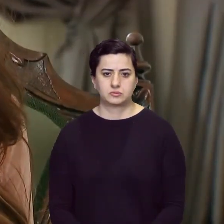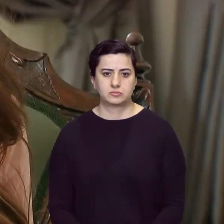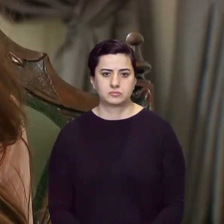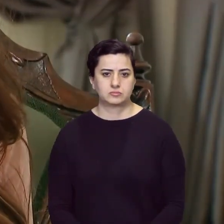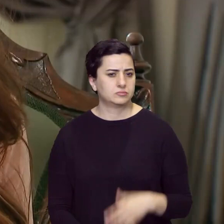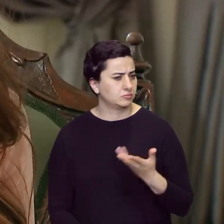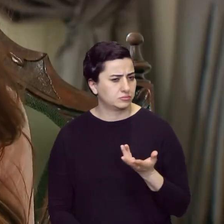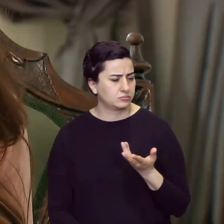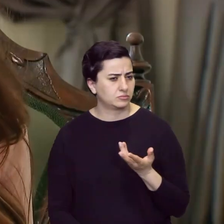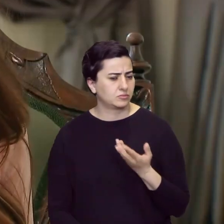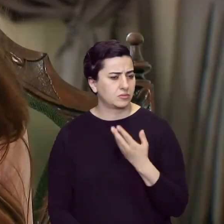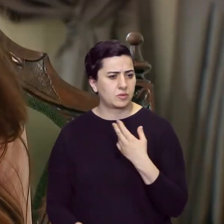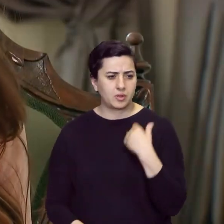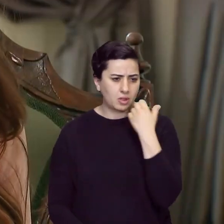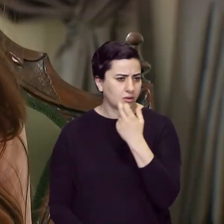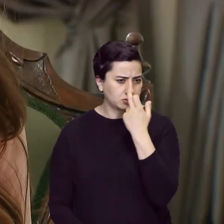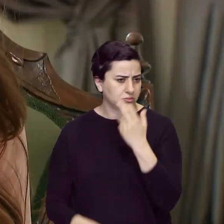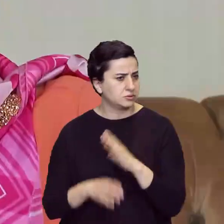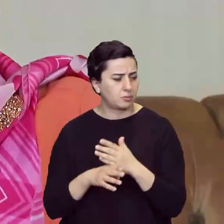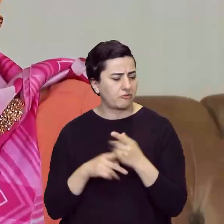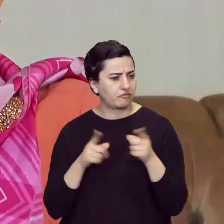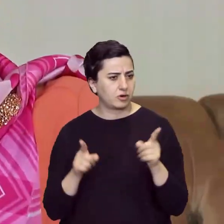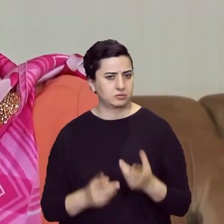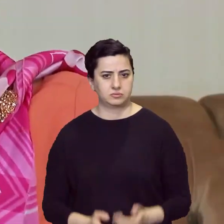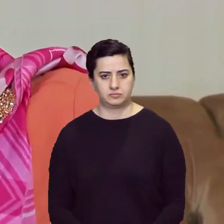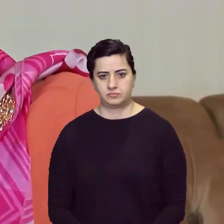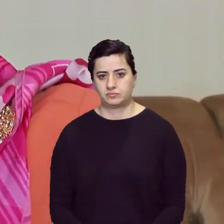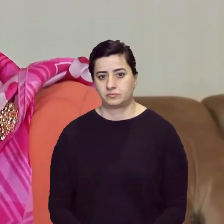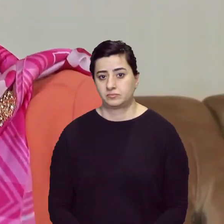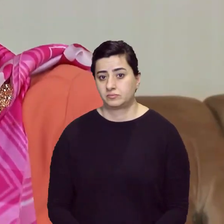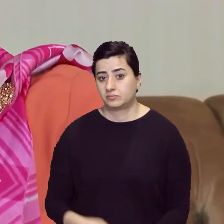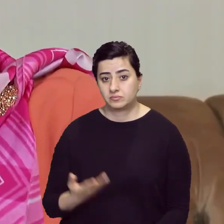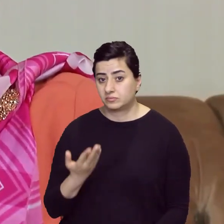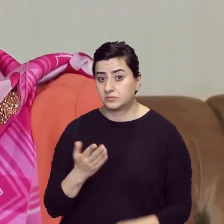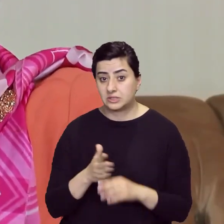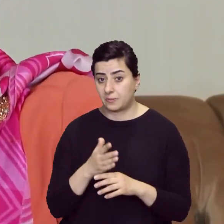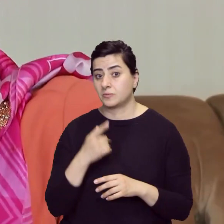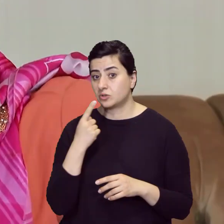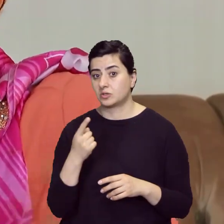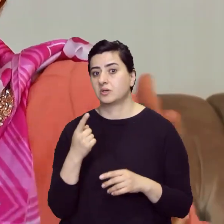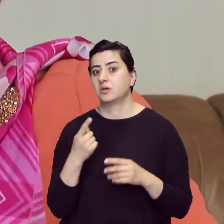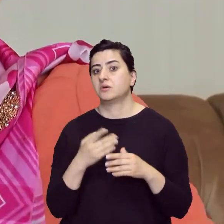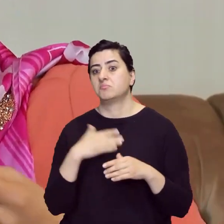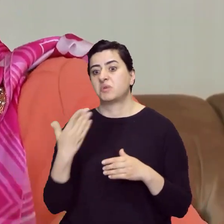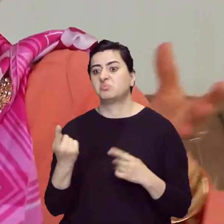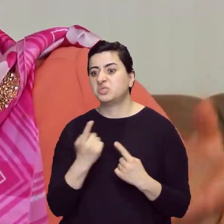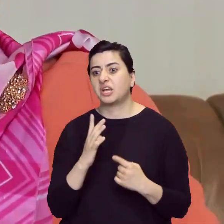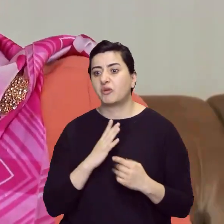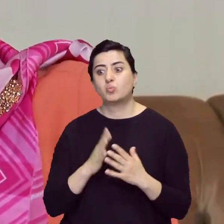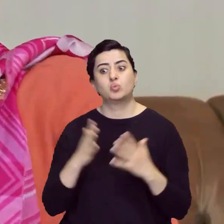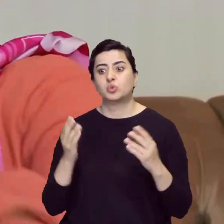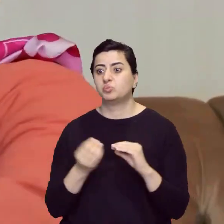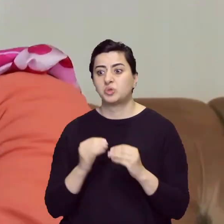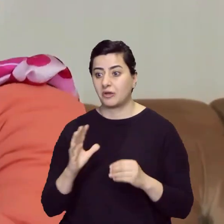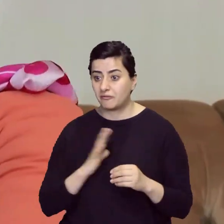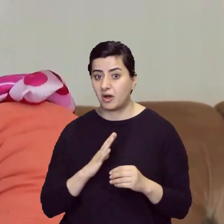İyi de bana neden yalan söylesinler ki? Ay niye söyleyecek kuzum? Demek ki başka bir şey var, başka büyük bir